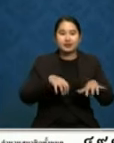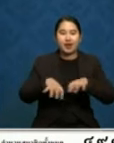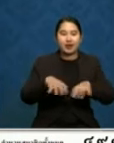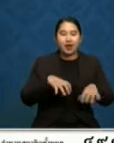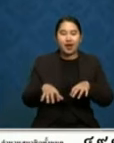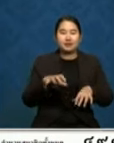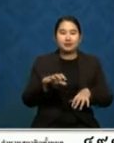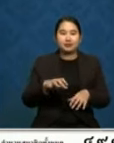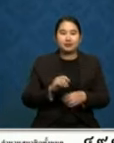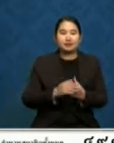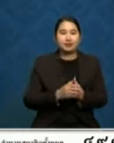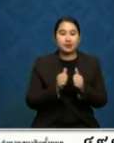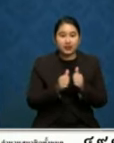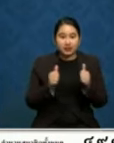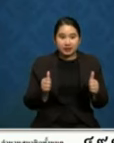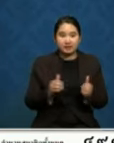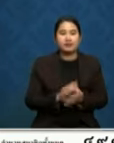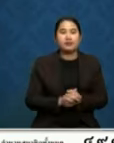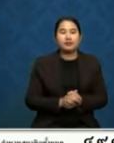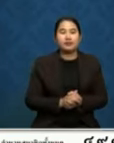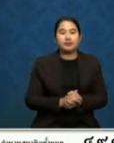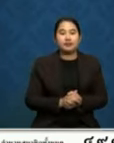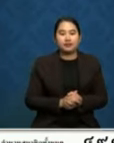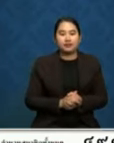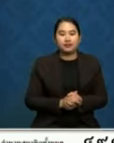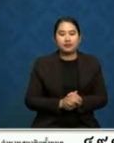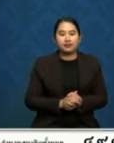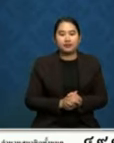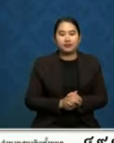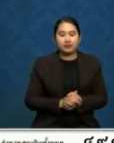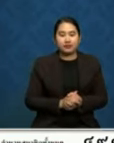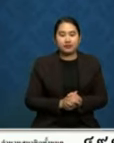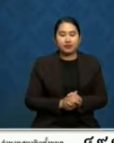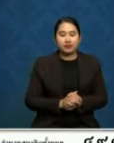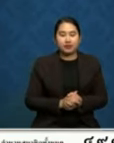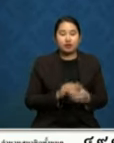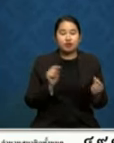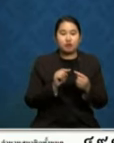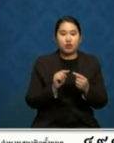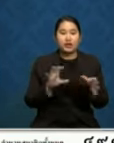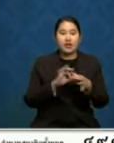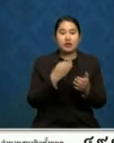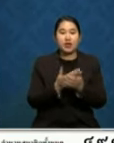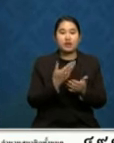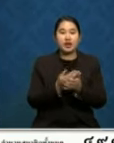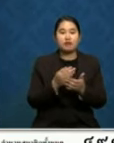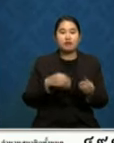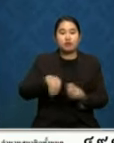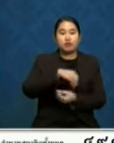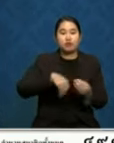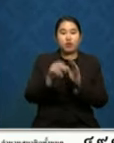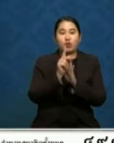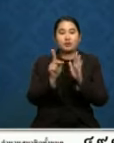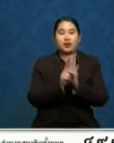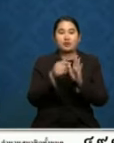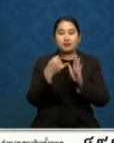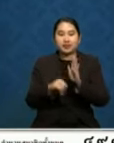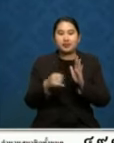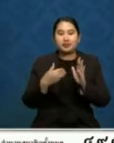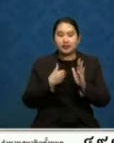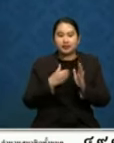งการคลังกระทรวงการยุติธรรมเรื่องการปรับปรามการฟอกเงินมูลฐานความผิดเยอะแยะไปห